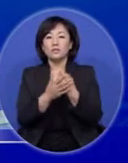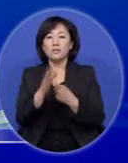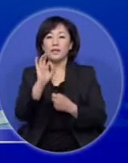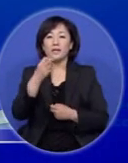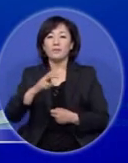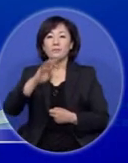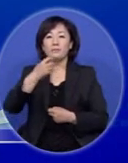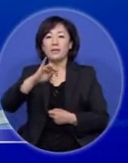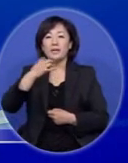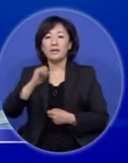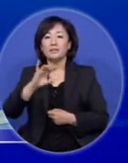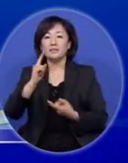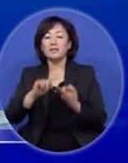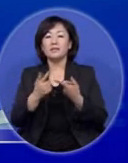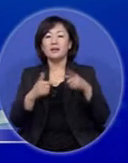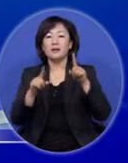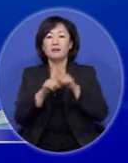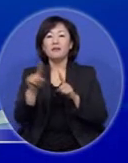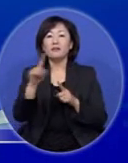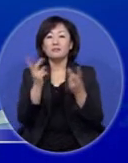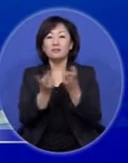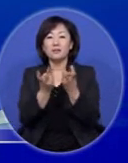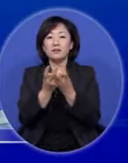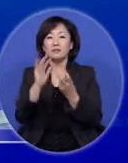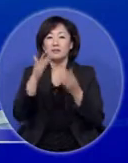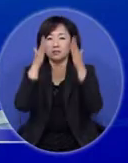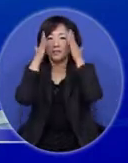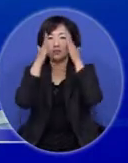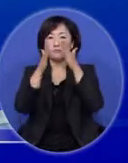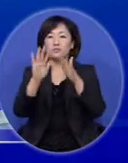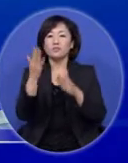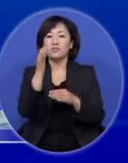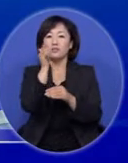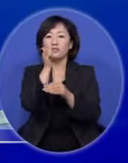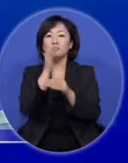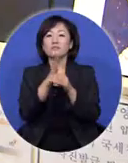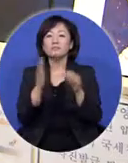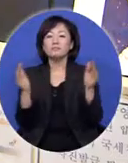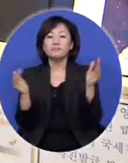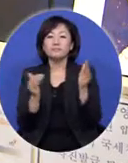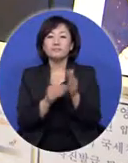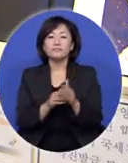시장에 어떤 영향이 있을지 주목됩니다. 윤경재 기자가 취재했습니다.